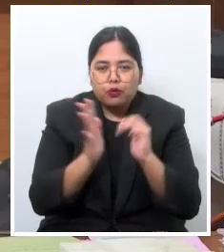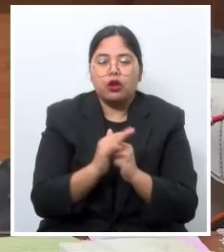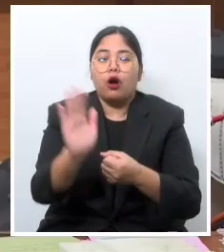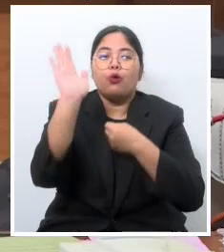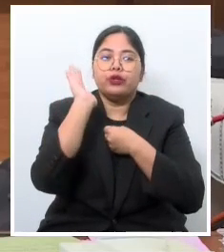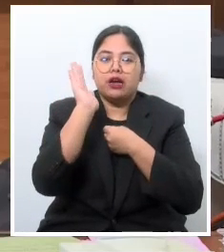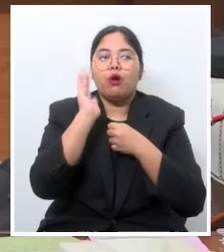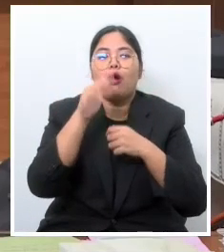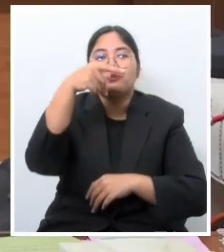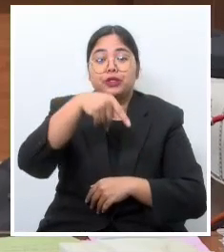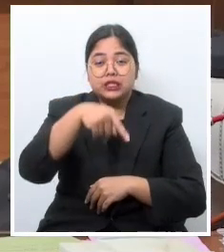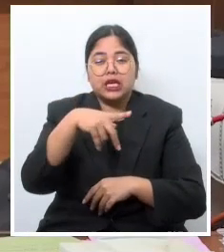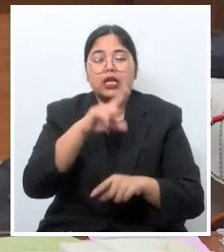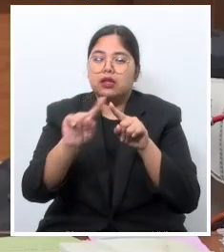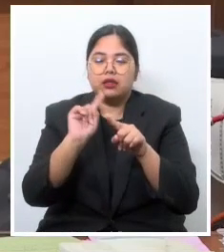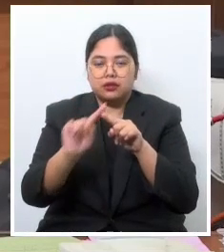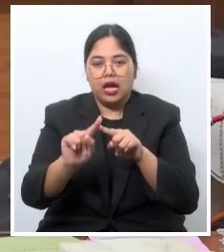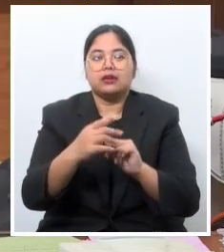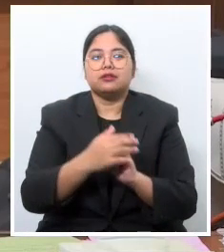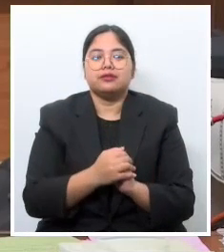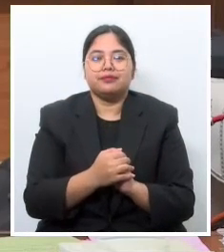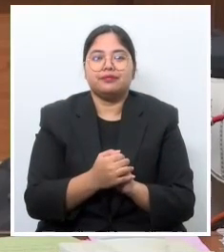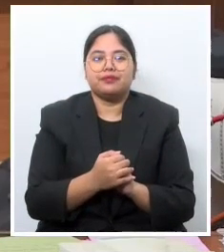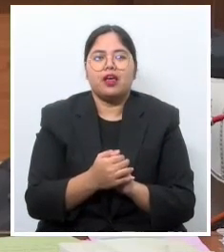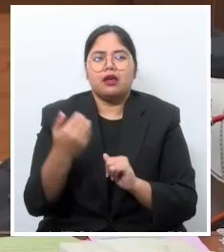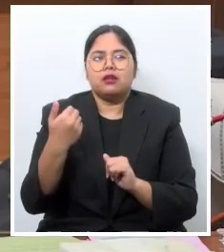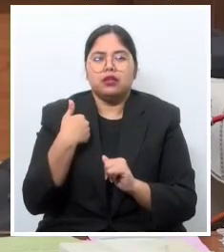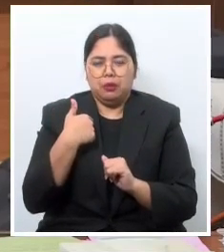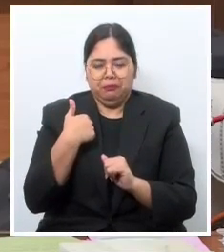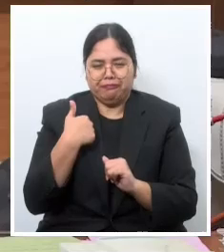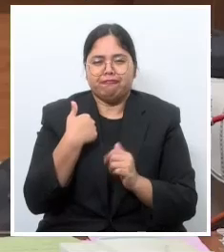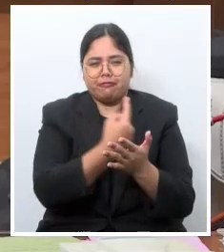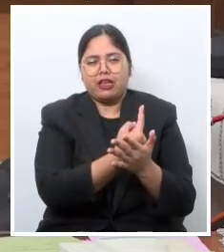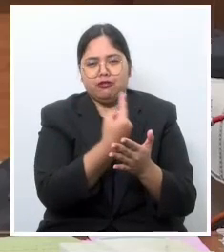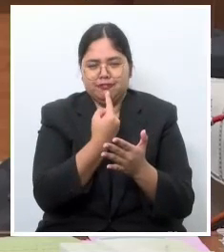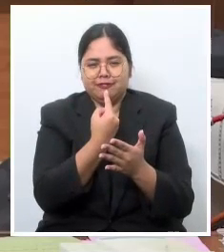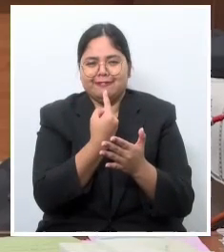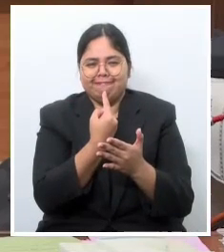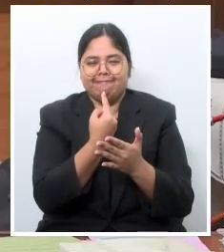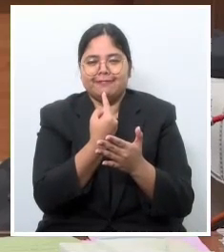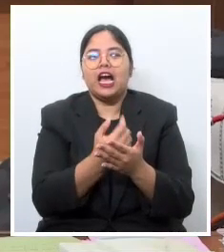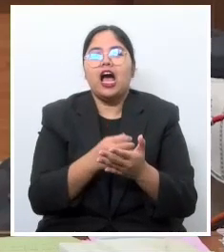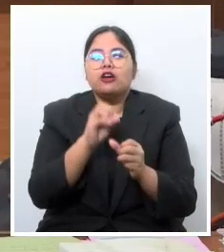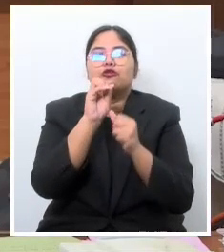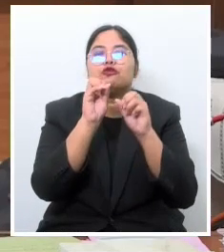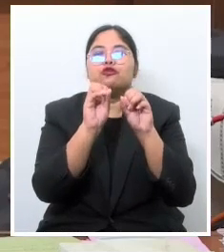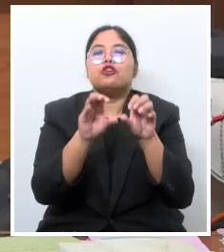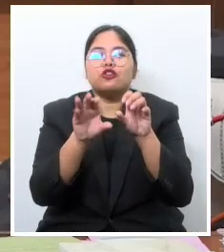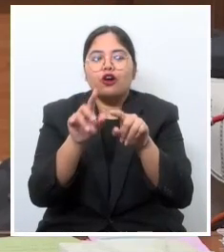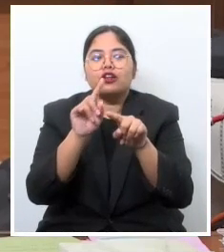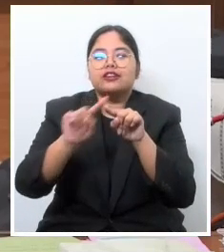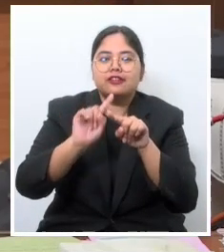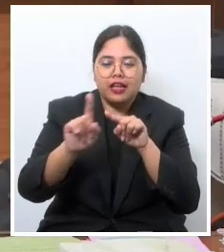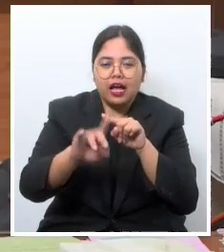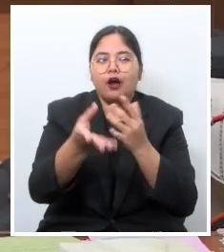พิเศษในรอบที่ผ่านมาหลายท่านที่เสียสละเวลานะครับน่าชื่นชมมาก